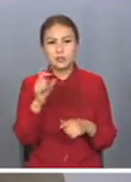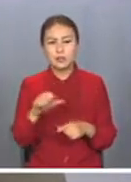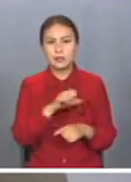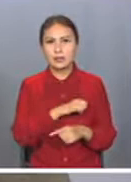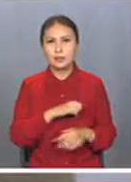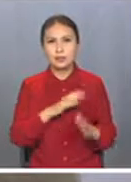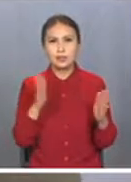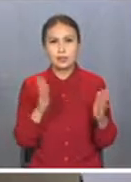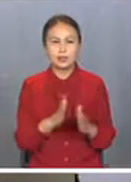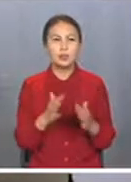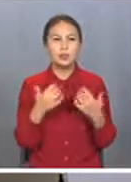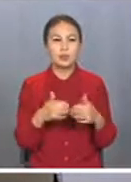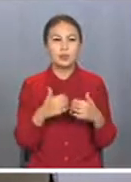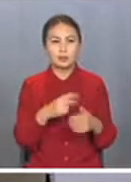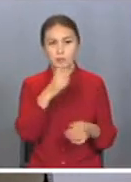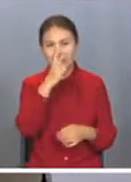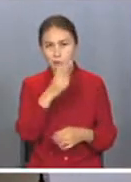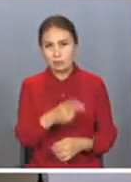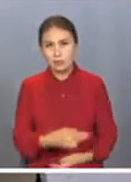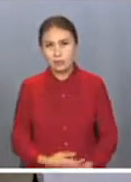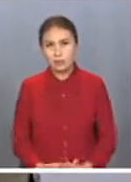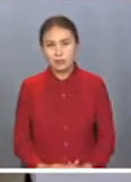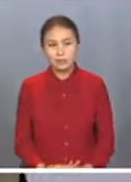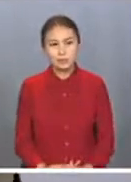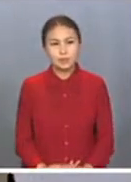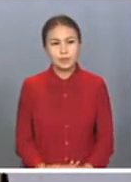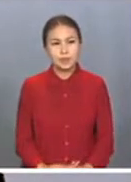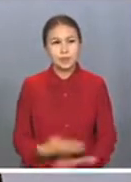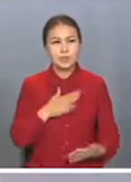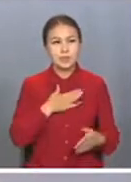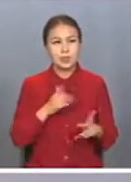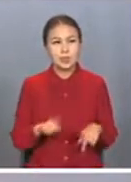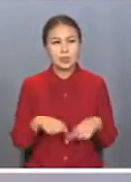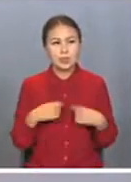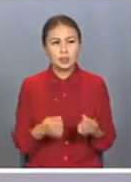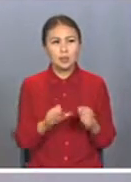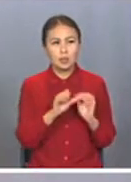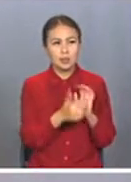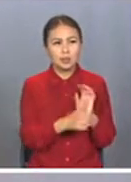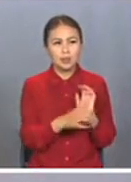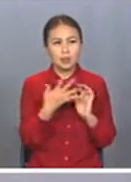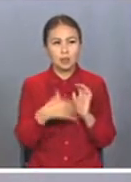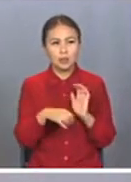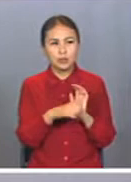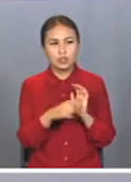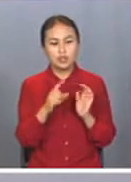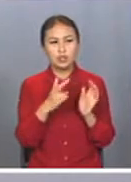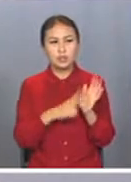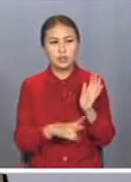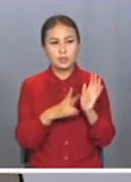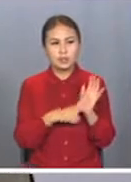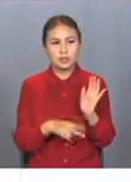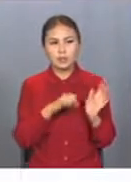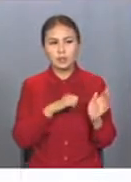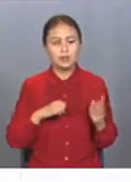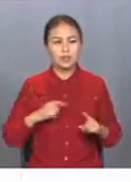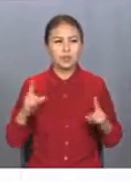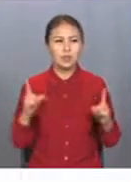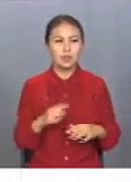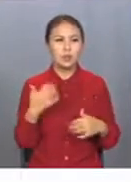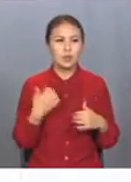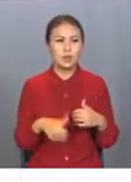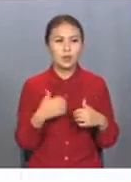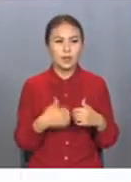еселігін табуды қарастырайық. Бізге берілгені 16, 56 және 70-тің ең